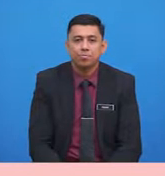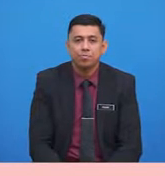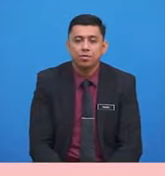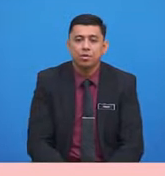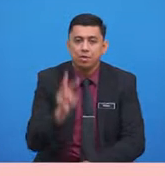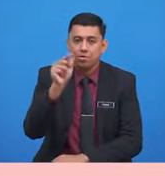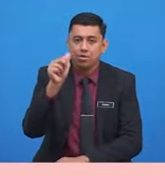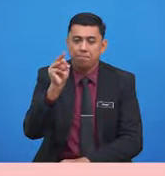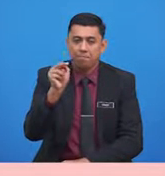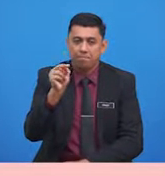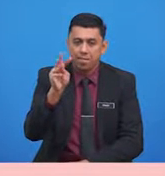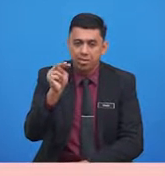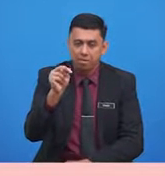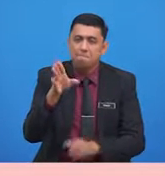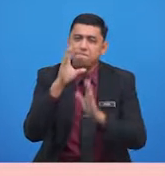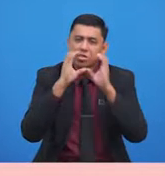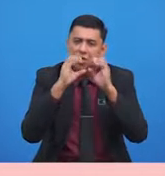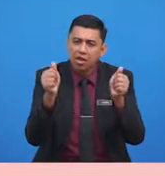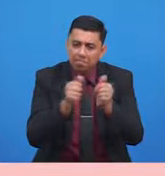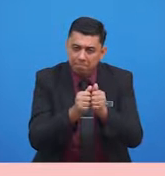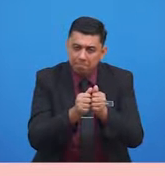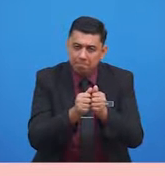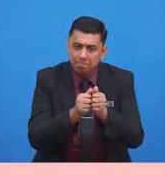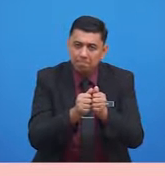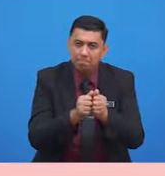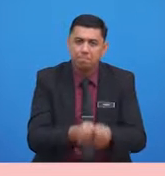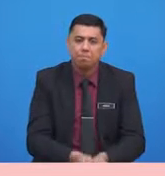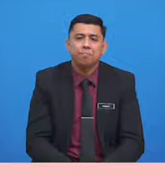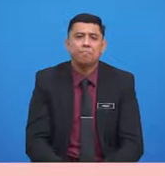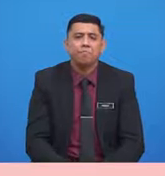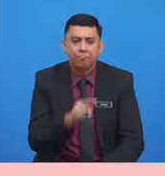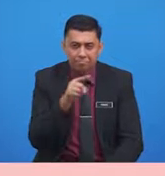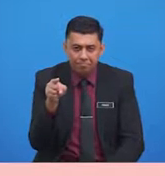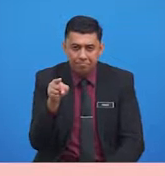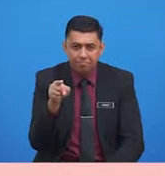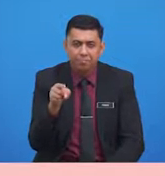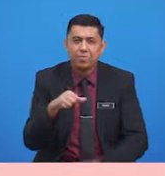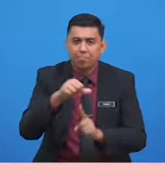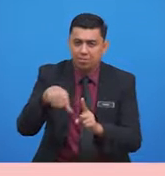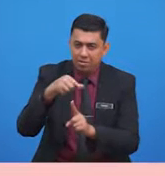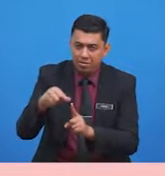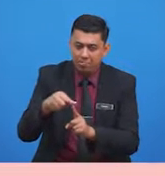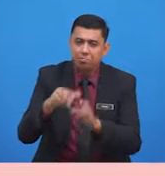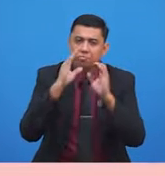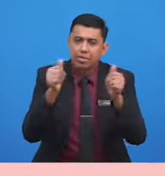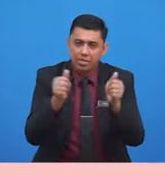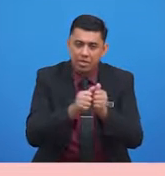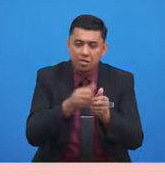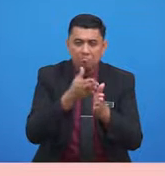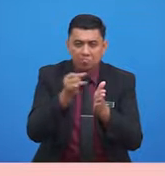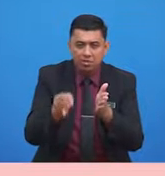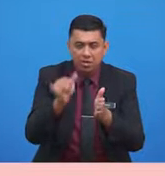Waiman bercakap dengan apabila bercakap dengan jiran yang lebih tua